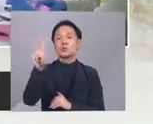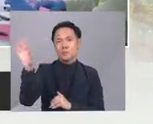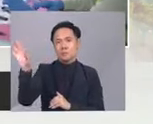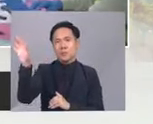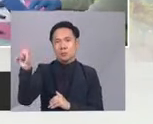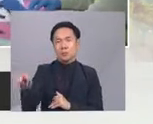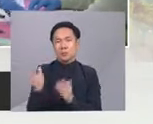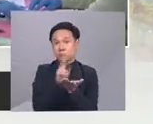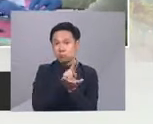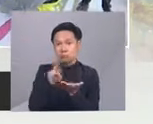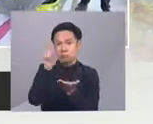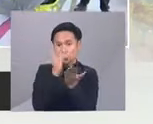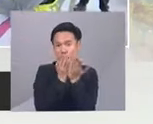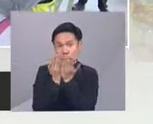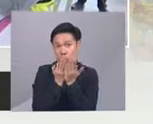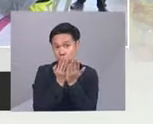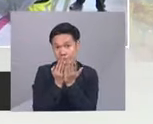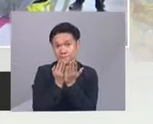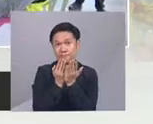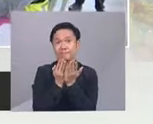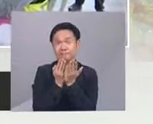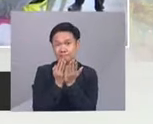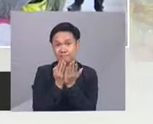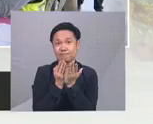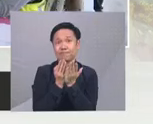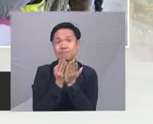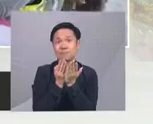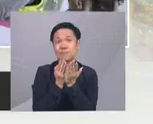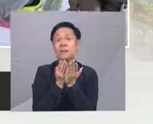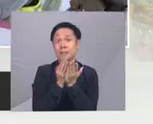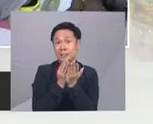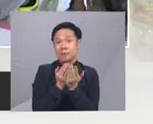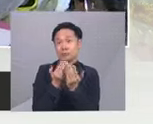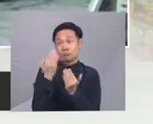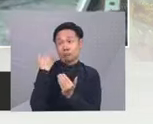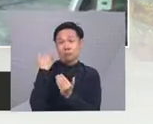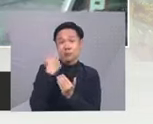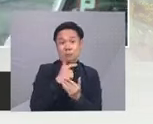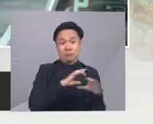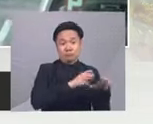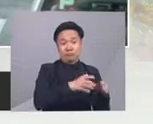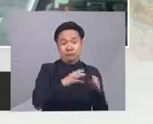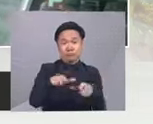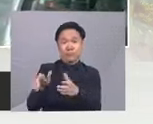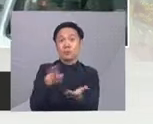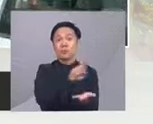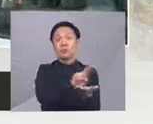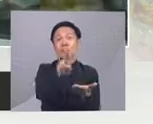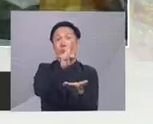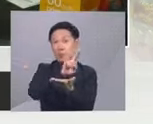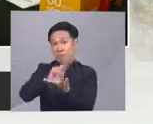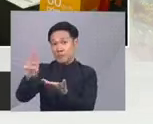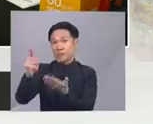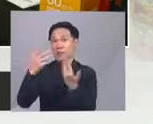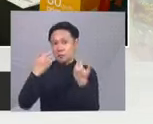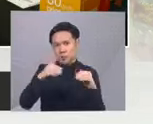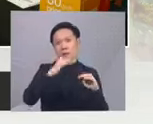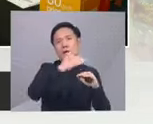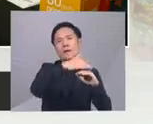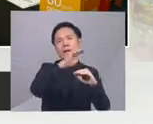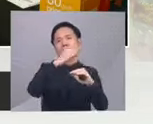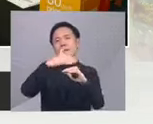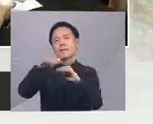57,729 pelajar IPT yang berada di kampus-kampus seluruh negara pulang ke